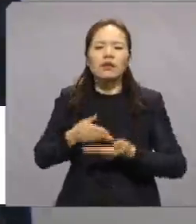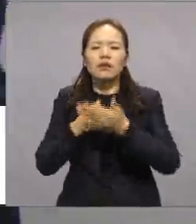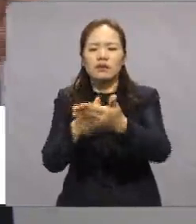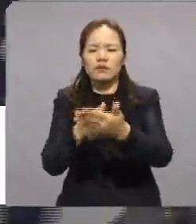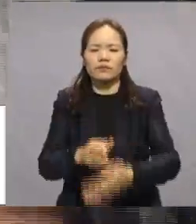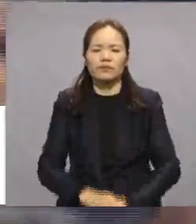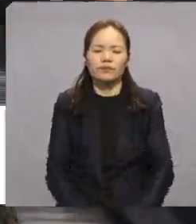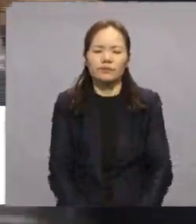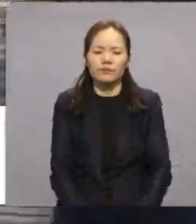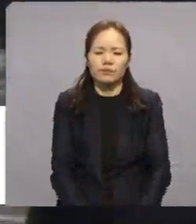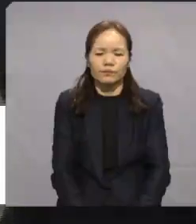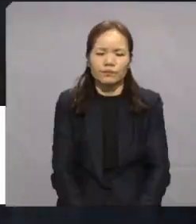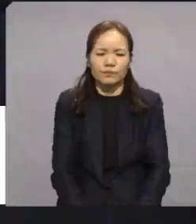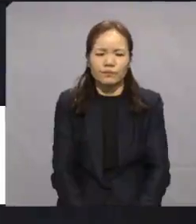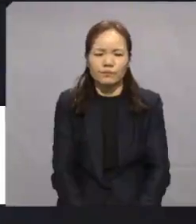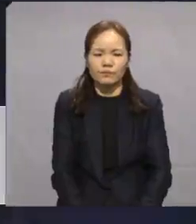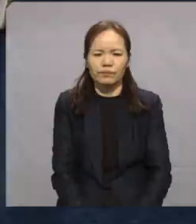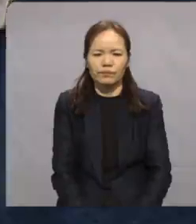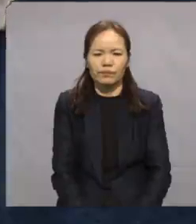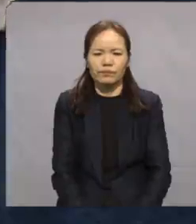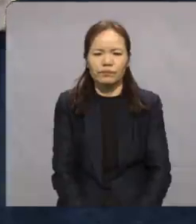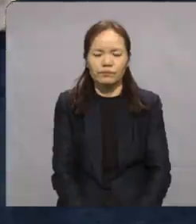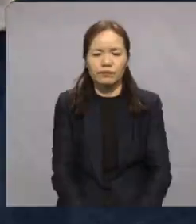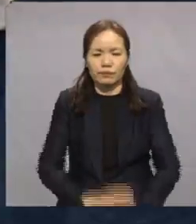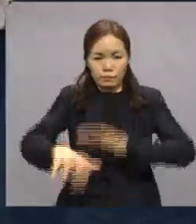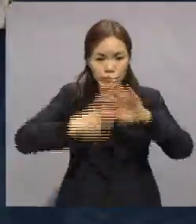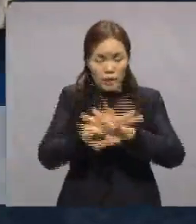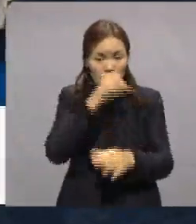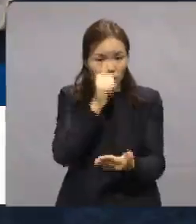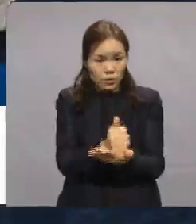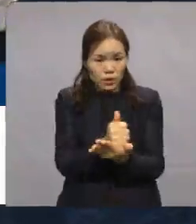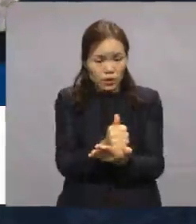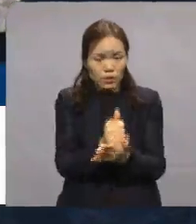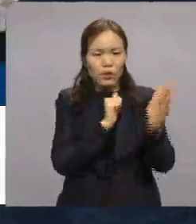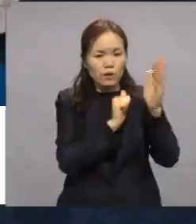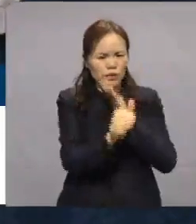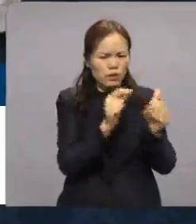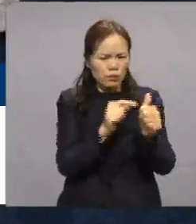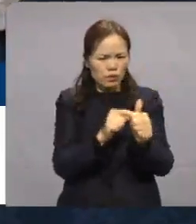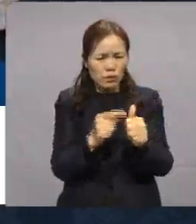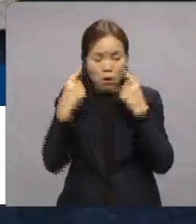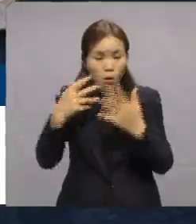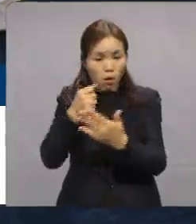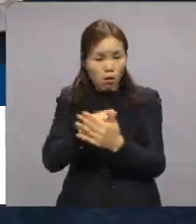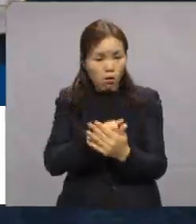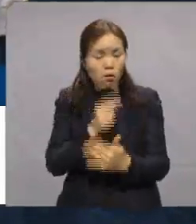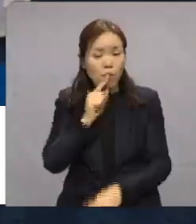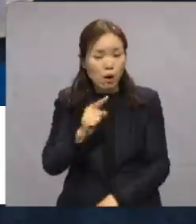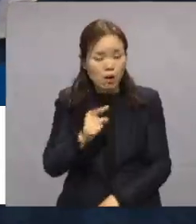탄핵을 찬성하자는 제안을 드립니다. 내란죄라고 이 대표님께서 단정하시는 것은